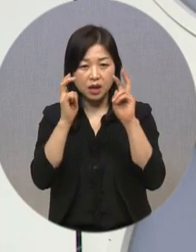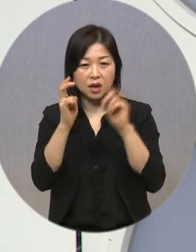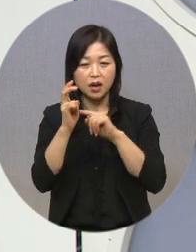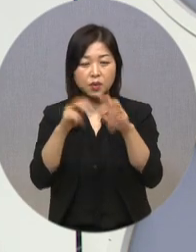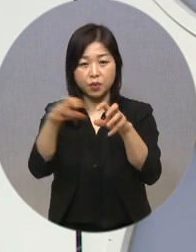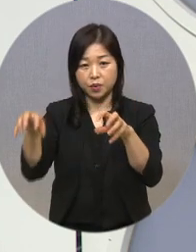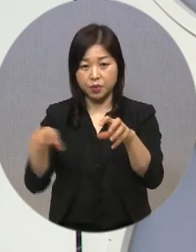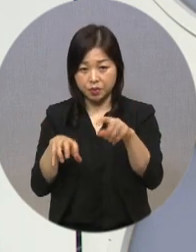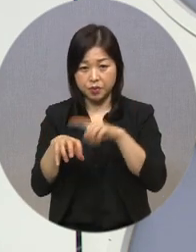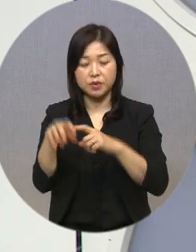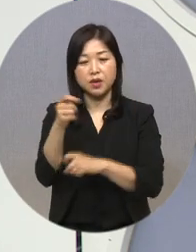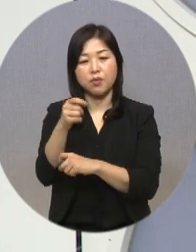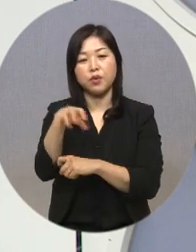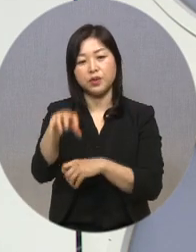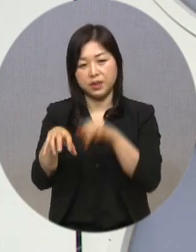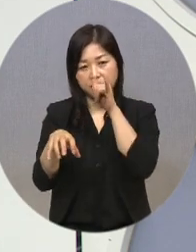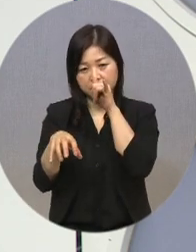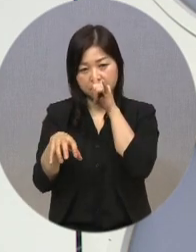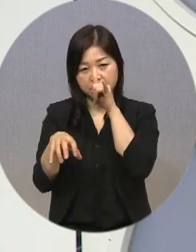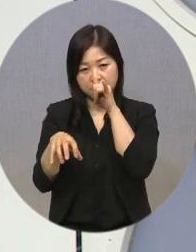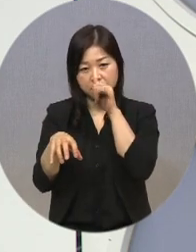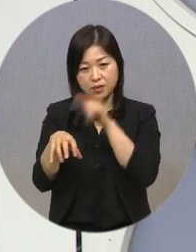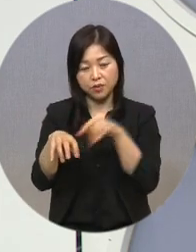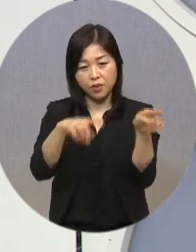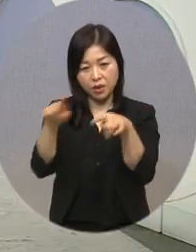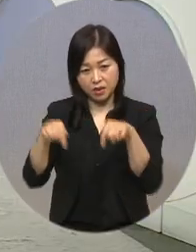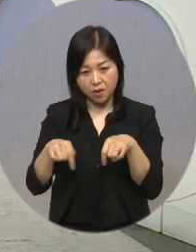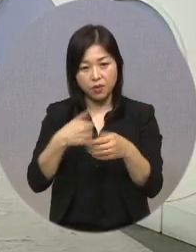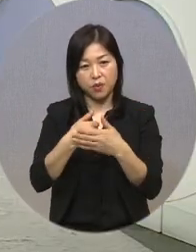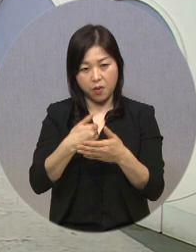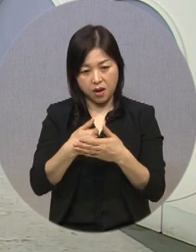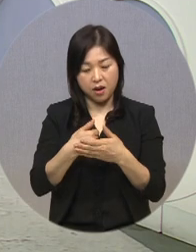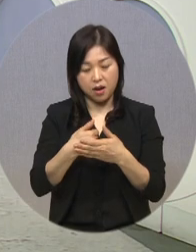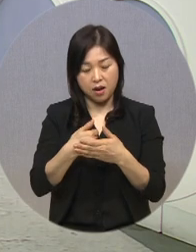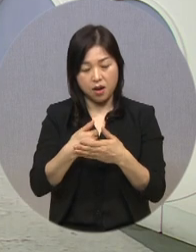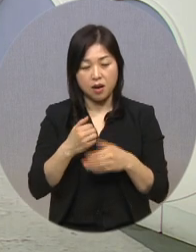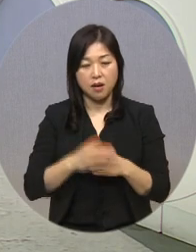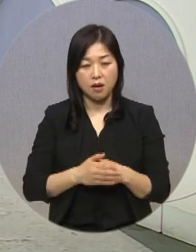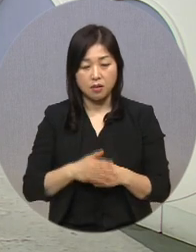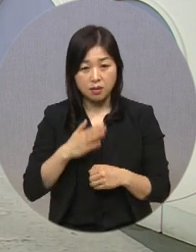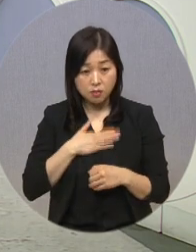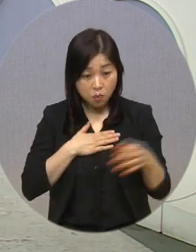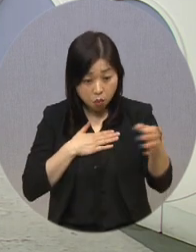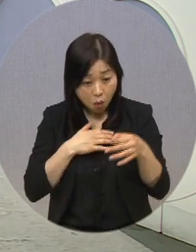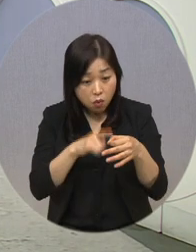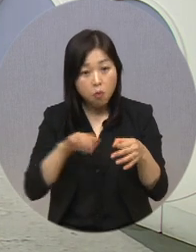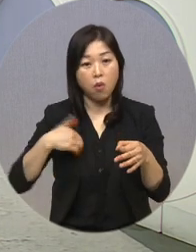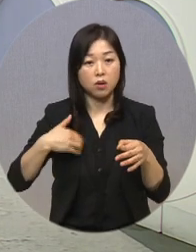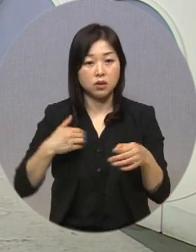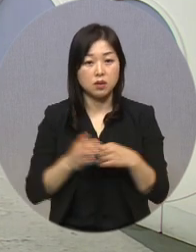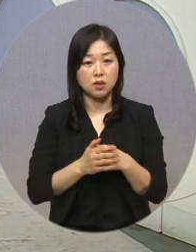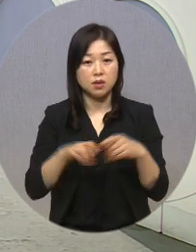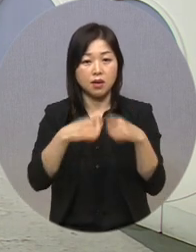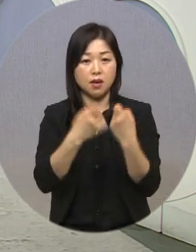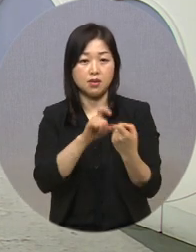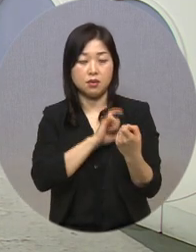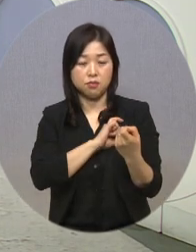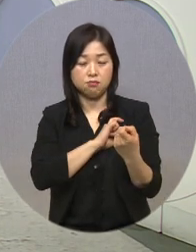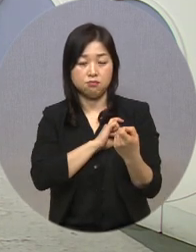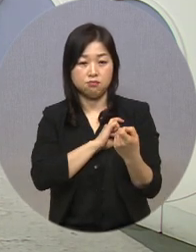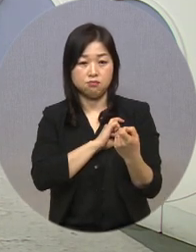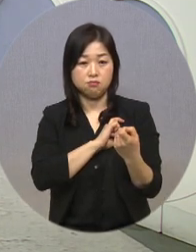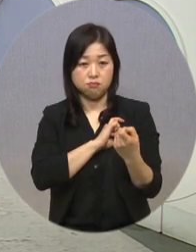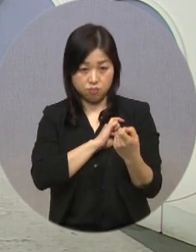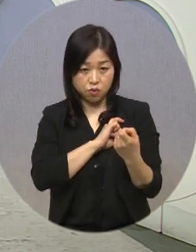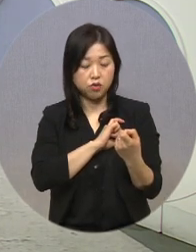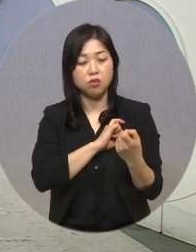여기도 사무실이 있습니다. 그걸 통해서 좀 도와주라. 근데 난 몰랐죠. 그게 개인의 이름으로 했으니까. 개인은 도네이션